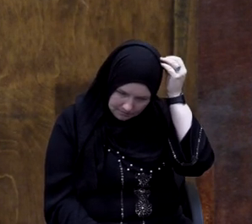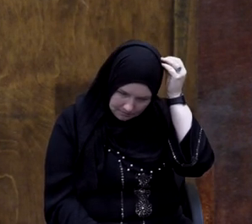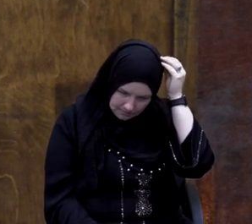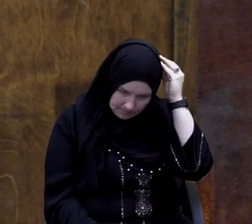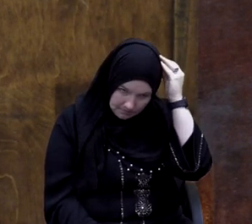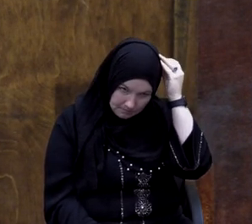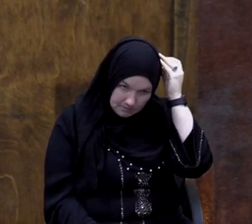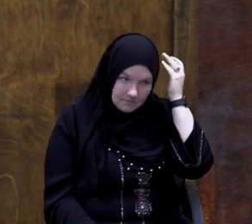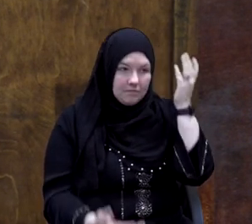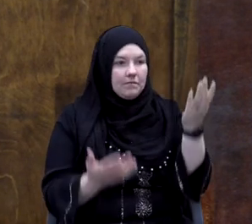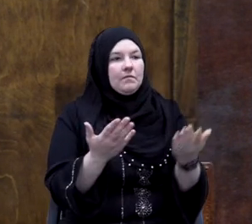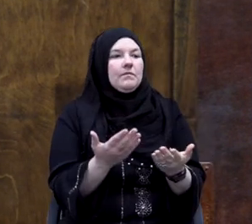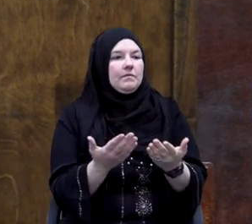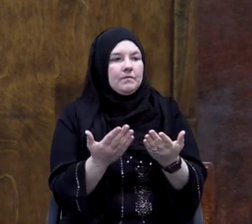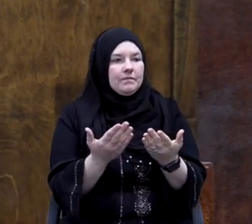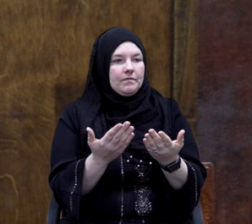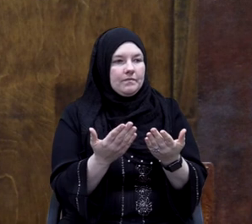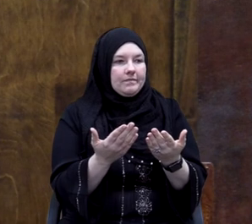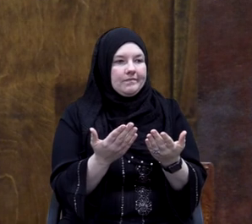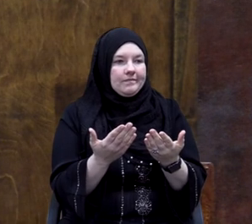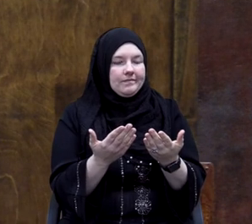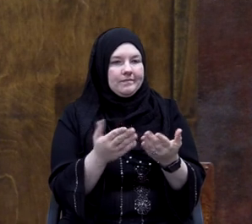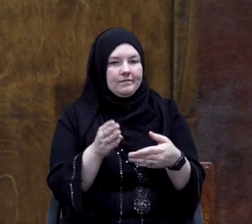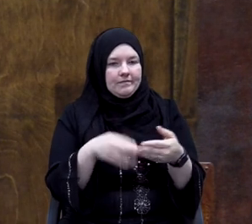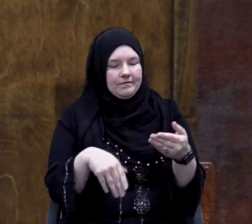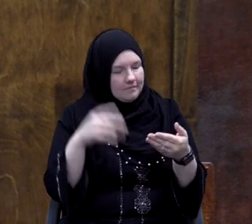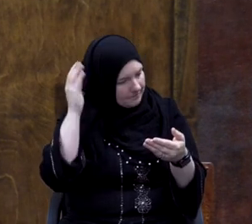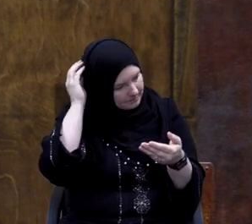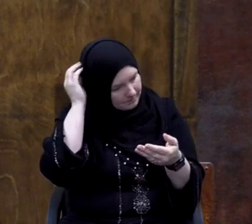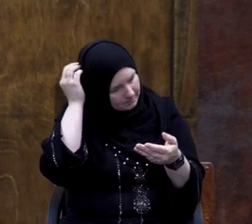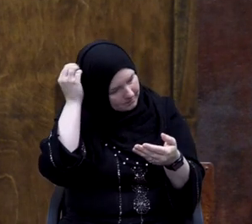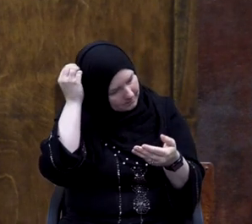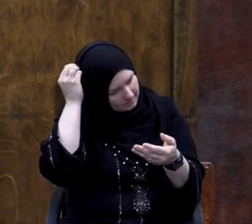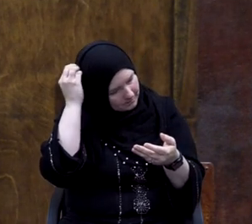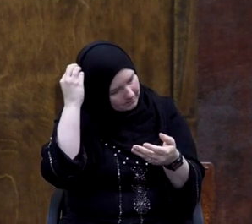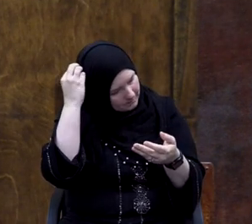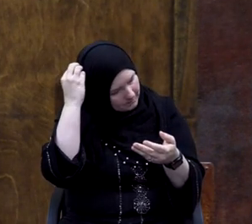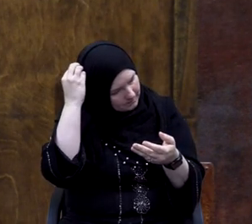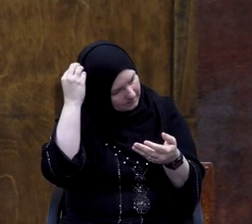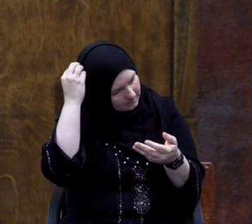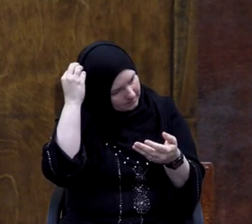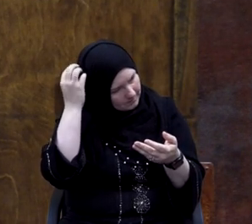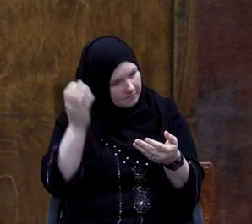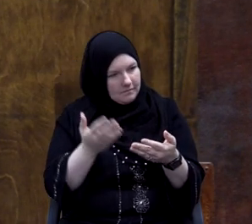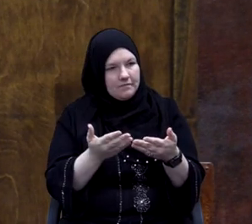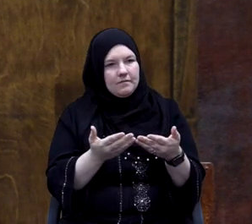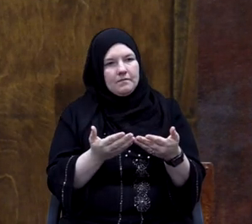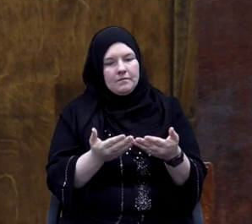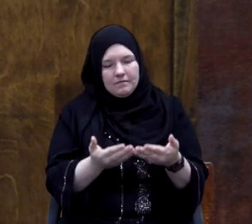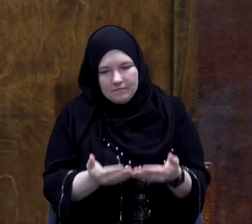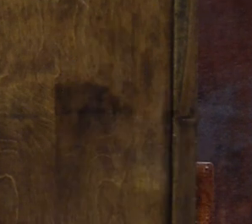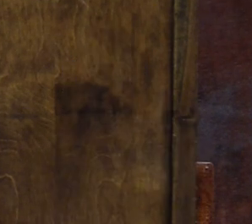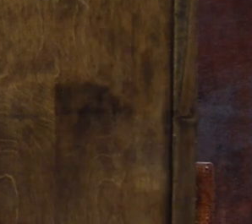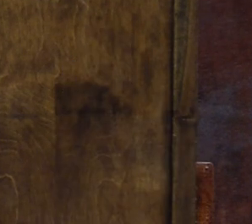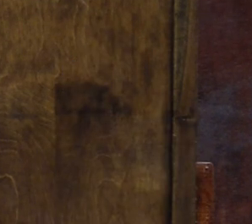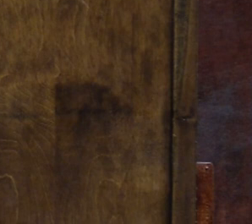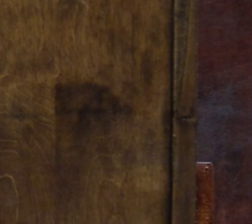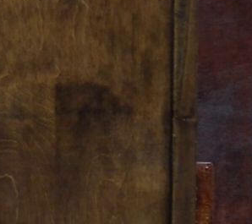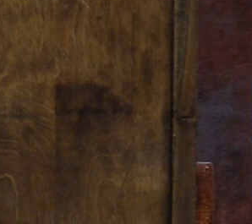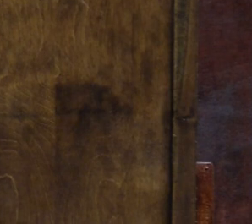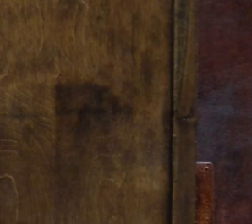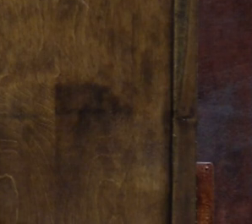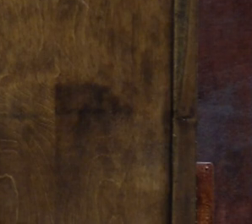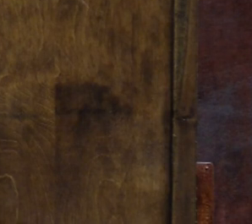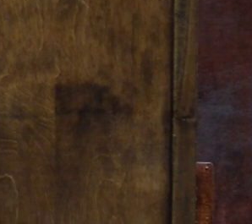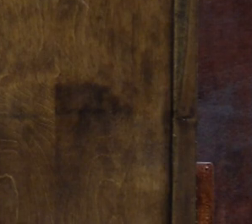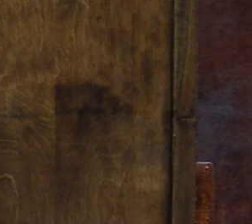هديت وعافنا فيمن عافيت وتولنا فيمن توليت وقنا واصرف عنا شر ما قضيت اللهم اقسم